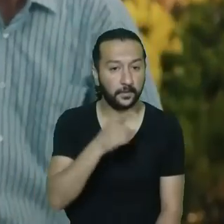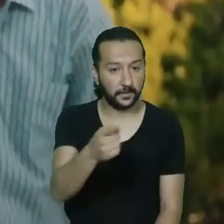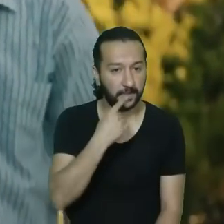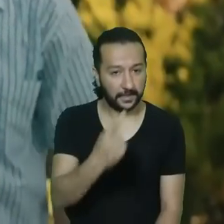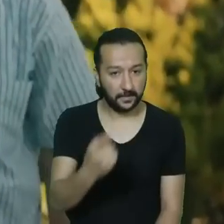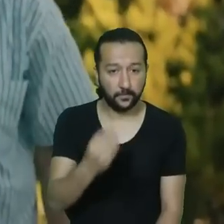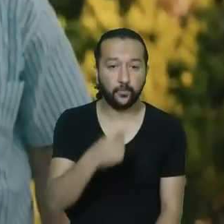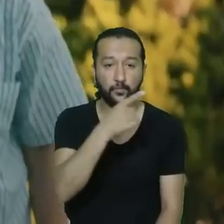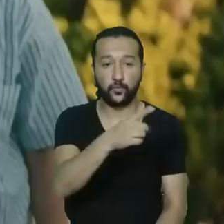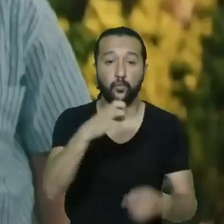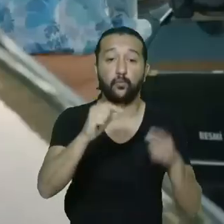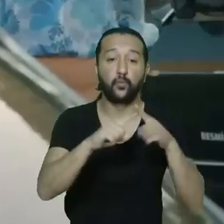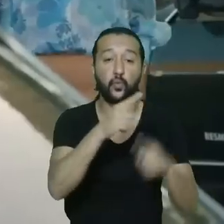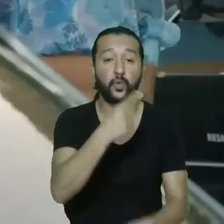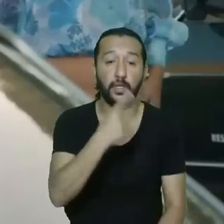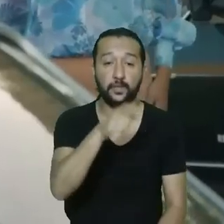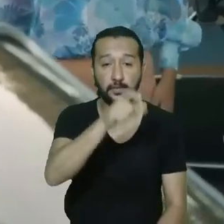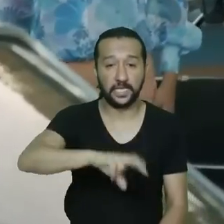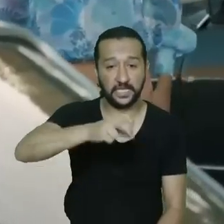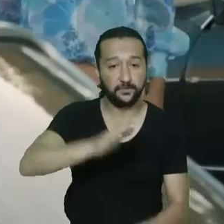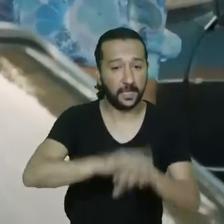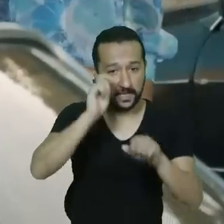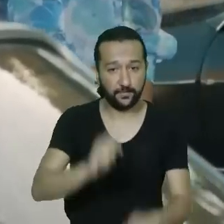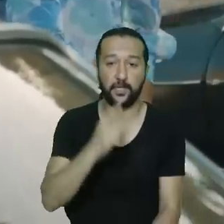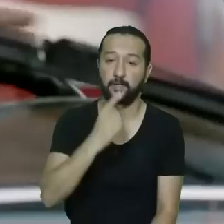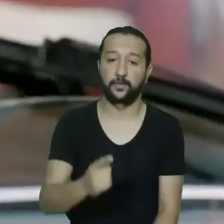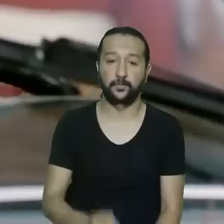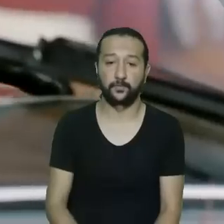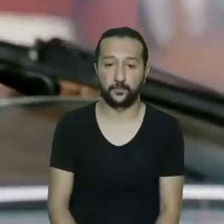sildim. Futbolla dedim. Çeşme yapalım dedim buraya.